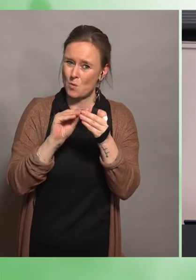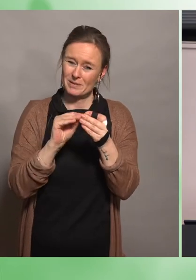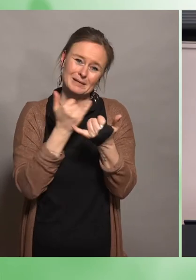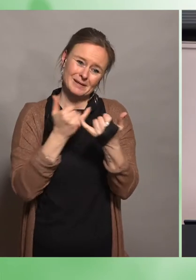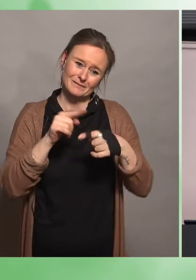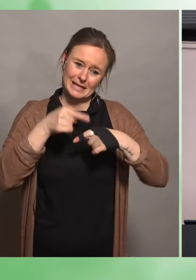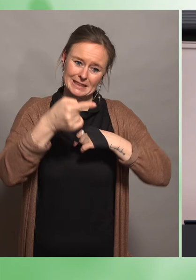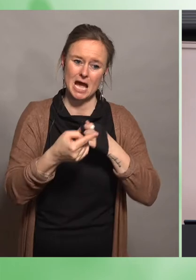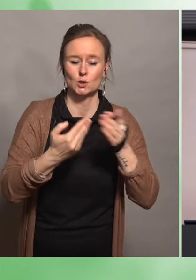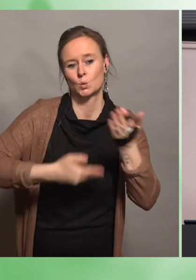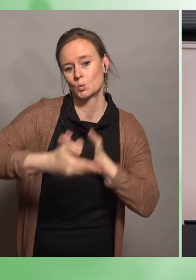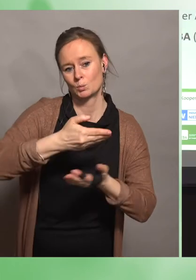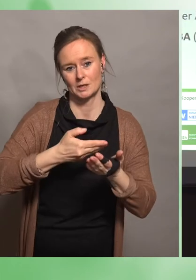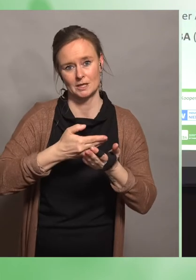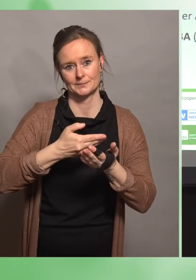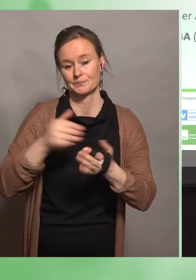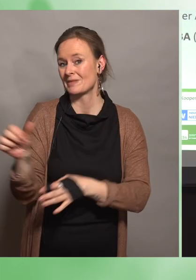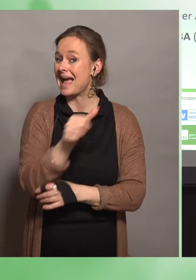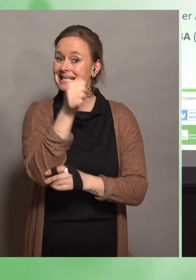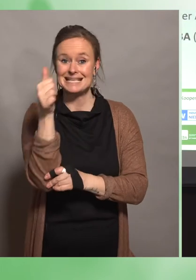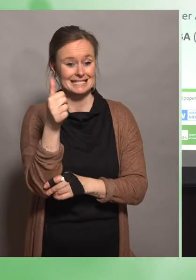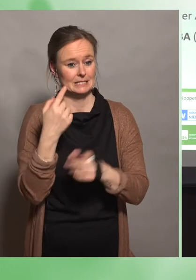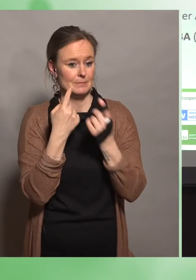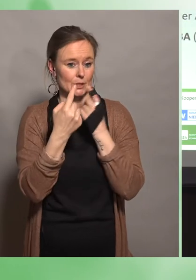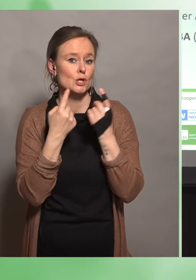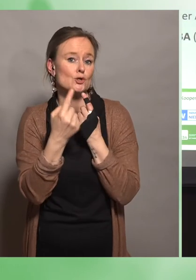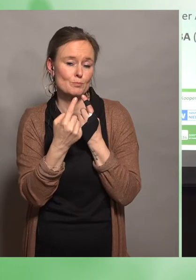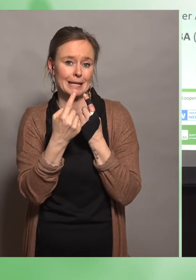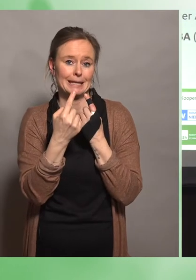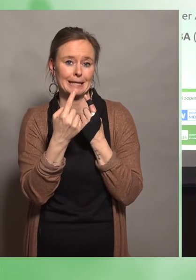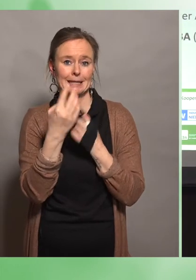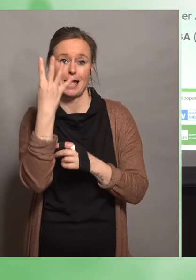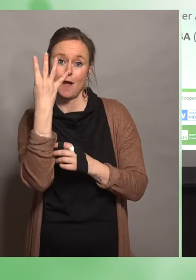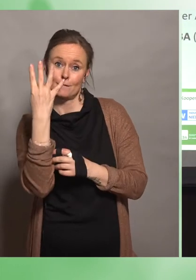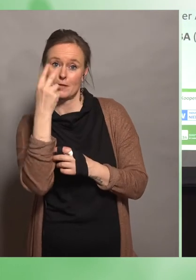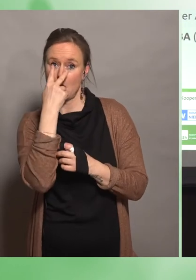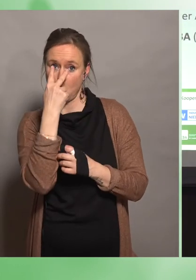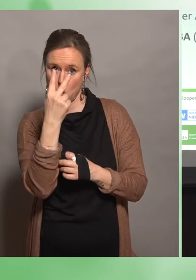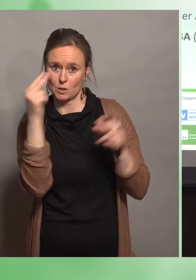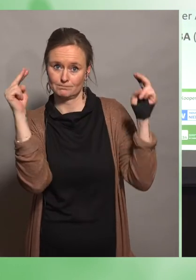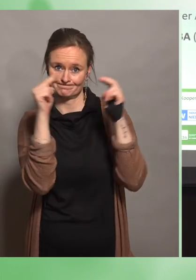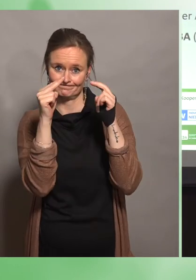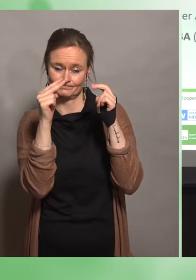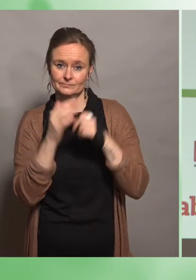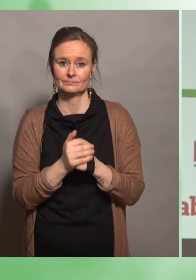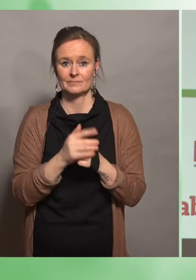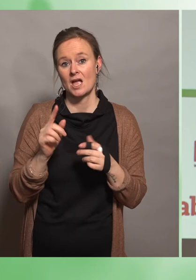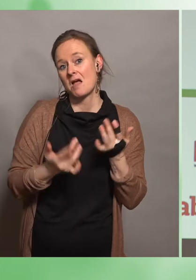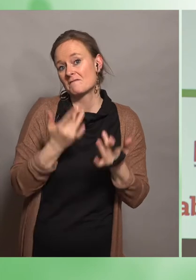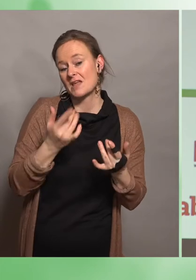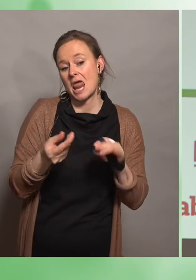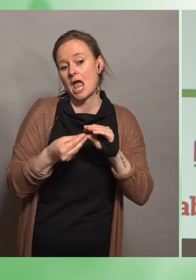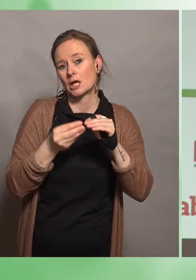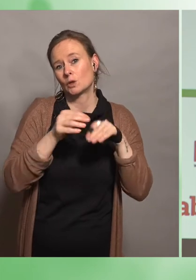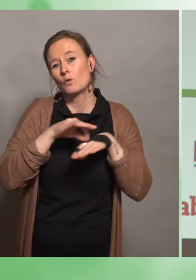um? Natürlich das Gespräch, ein Vier-Augen-Gespräch, dann nimmt man vielleicht dann einmal die Führungskraft dazu, aber